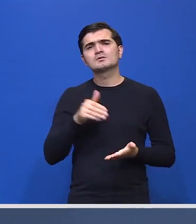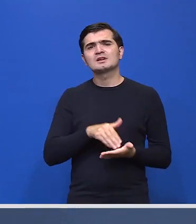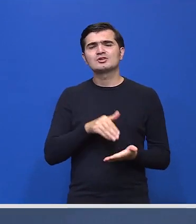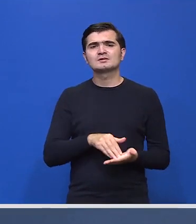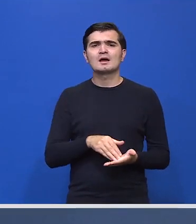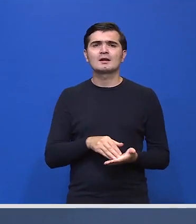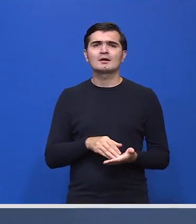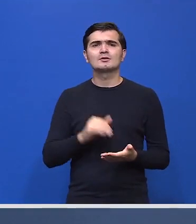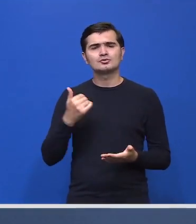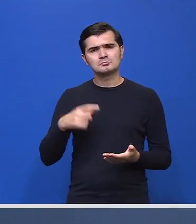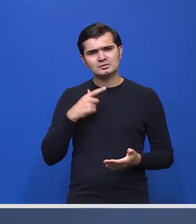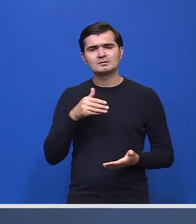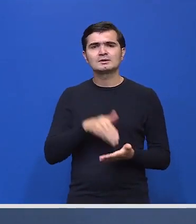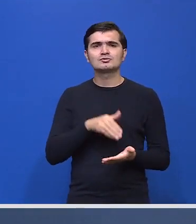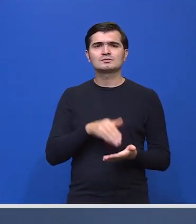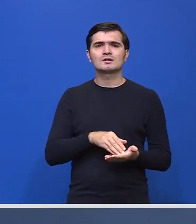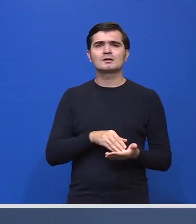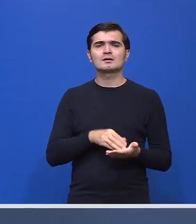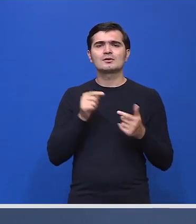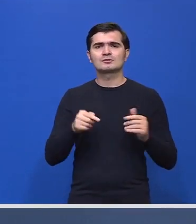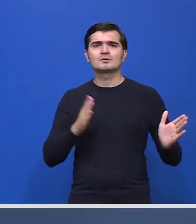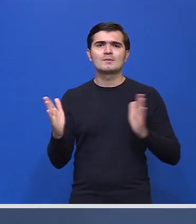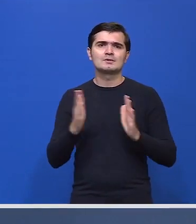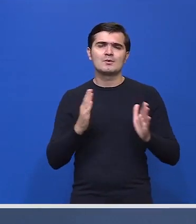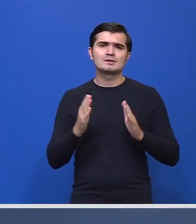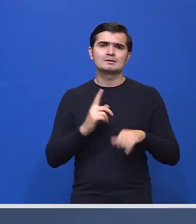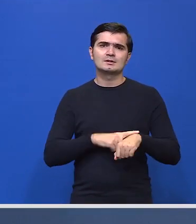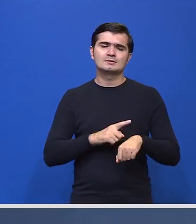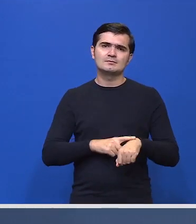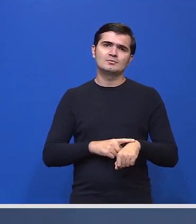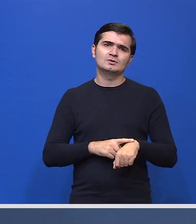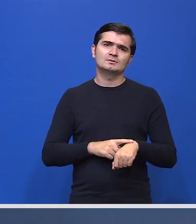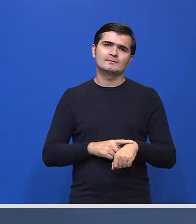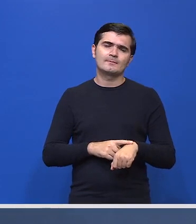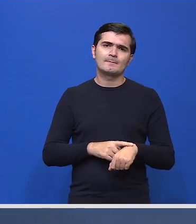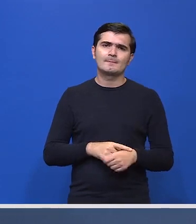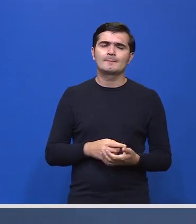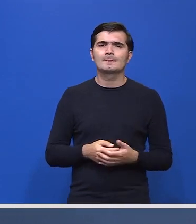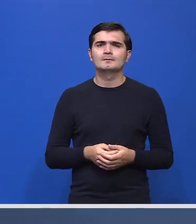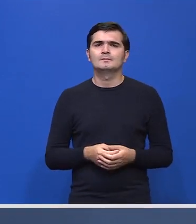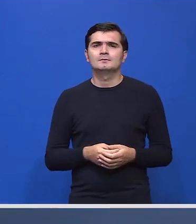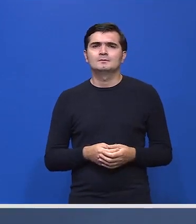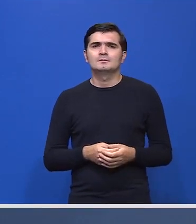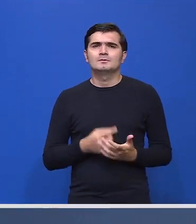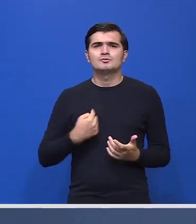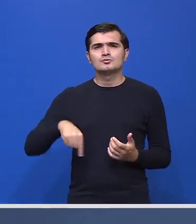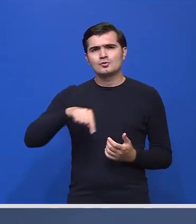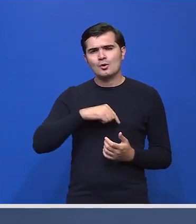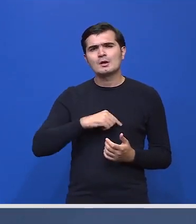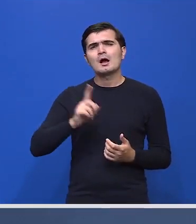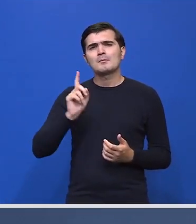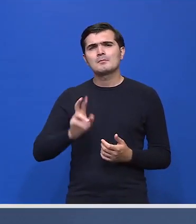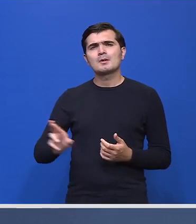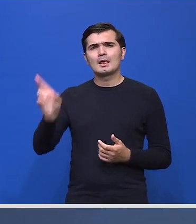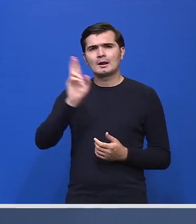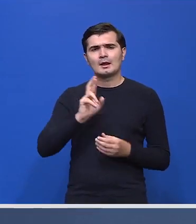necesare și sunt necesare în această perioadă de timp. Noi am relocat